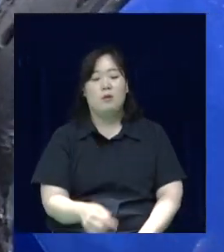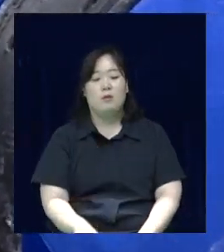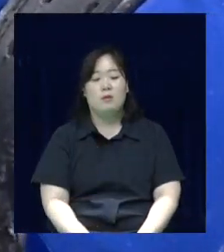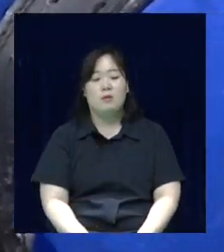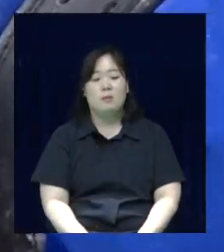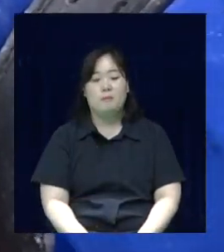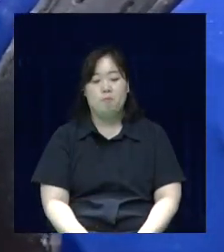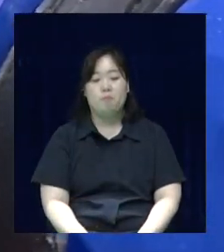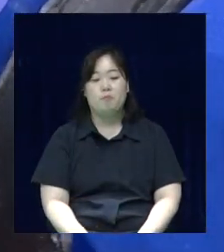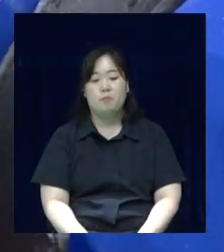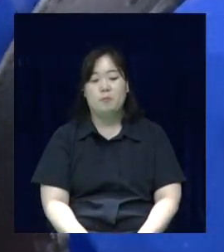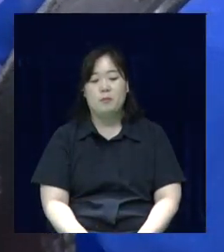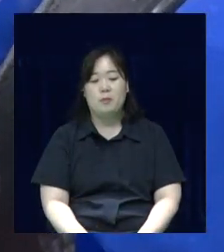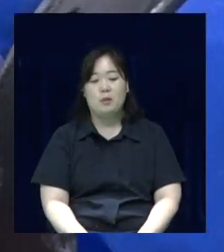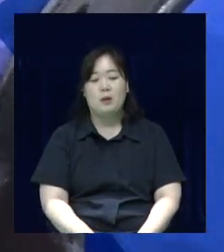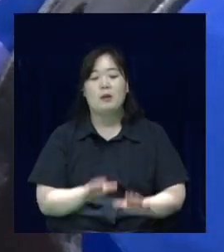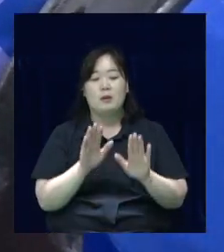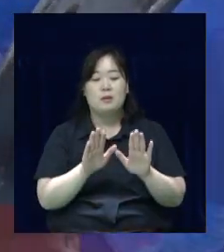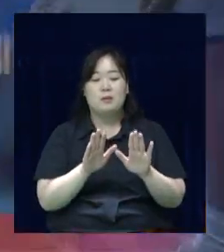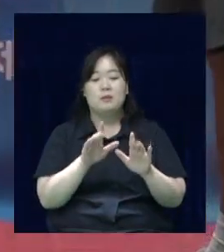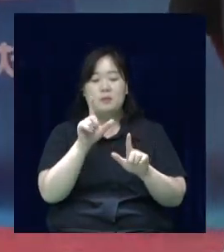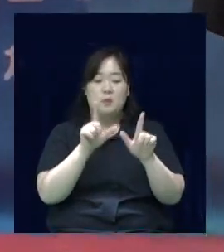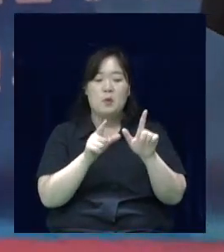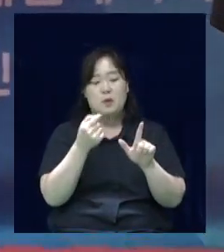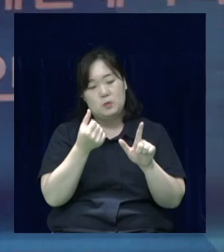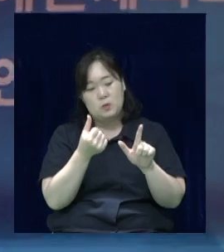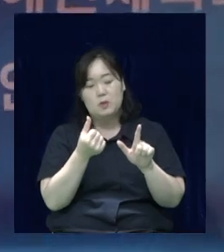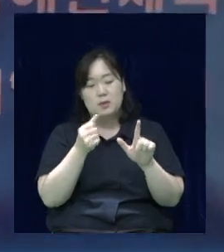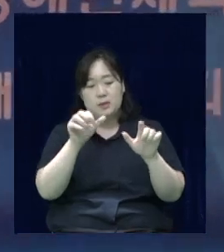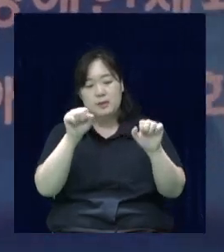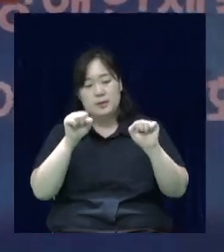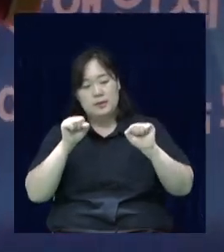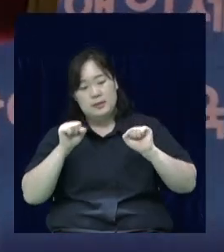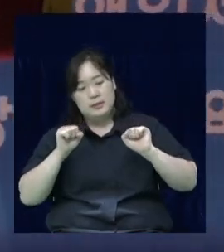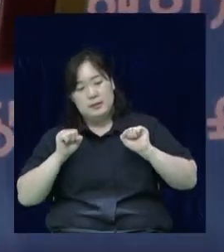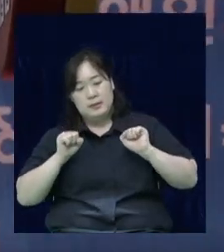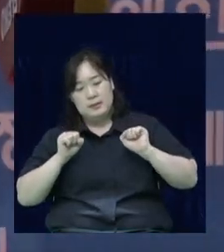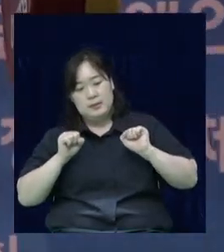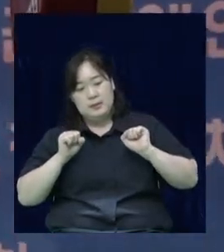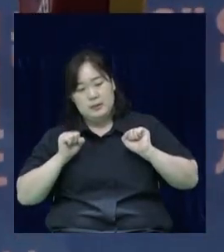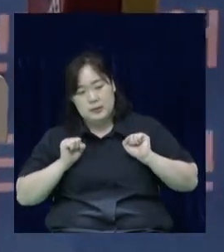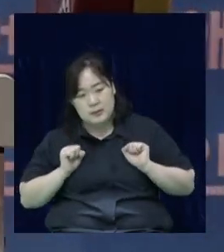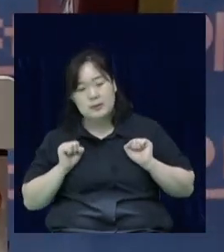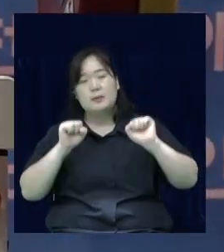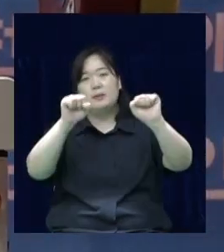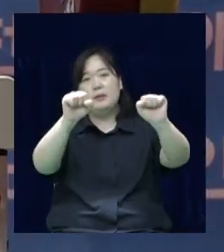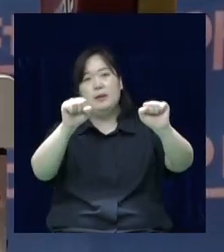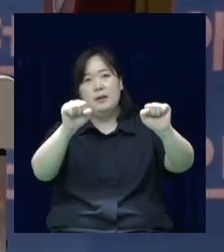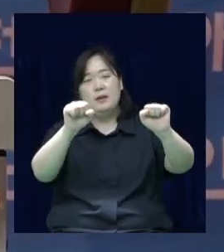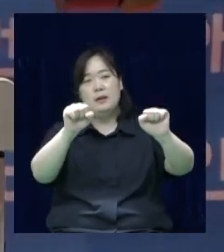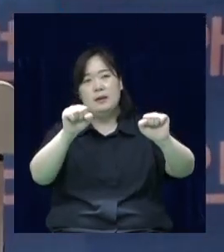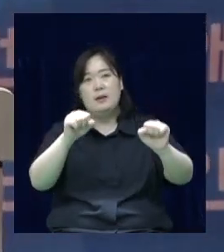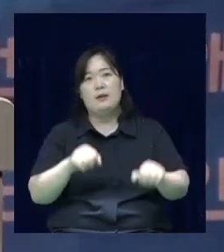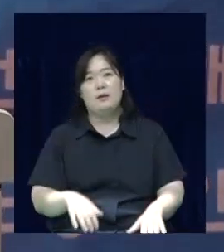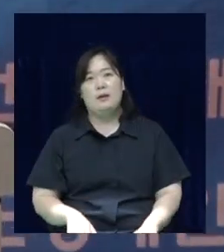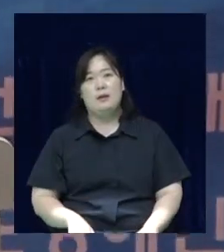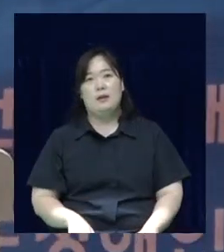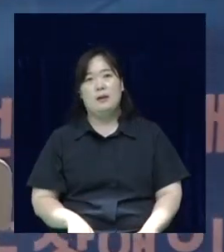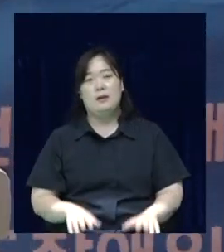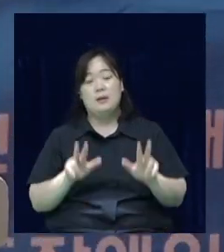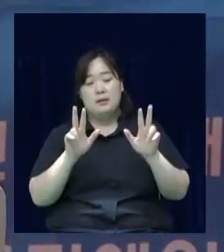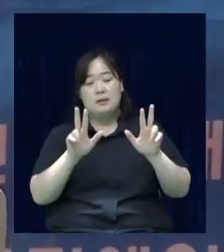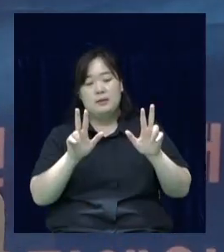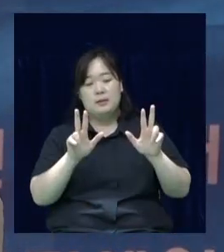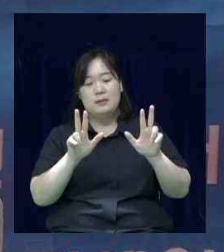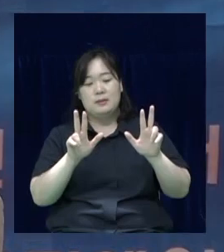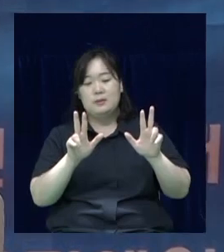또 다시 한번 이 상황에서 역시나 좀 지적을 해주셨던 부분이 계속해서 지금 예. 공통적으로